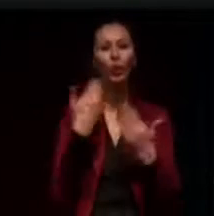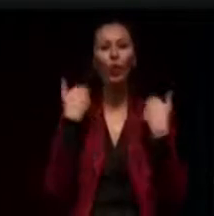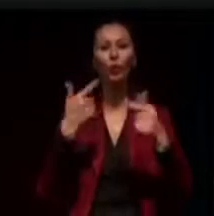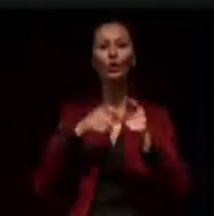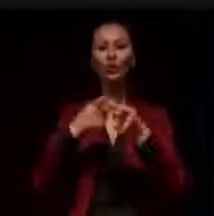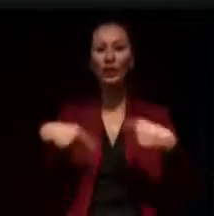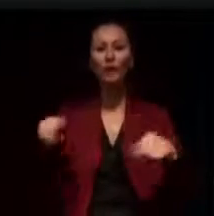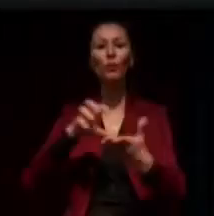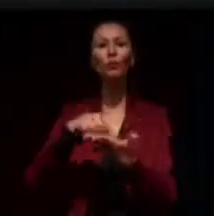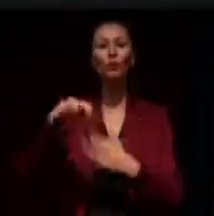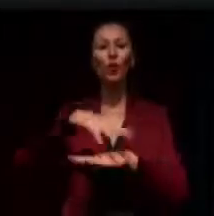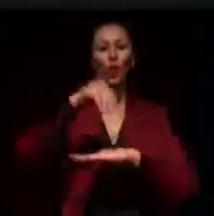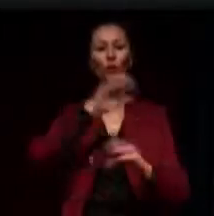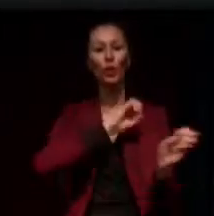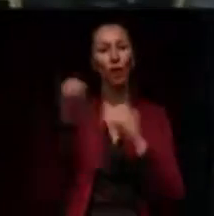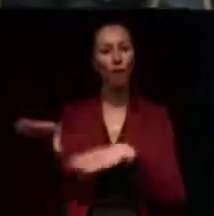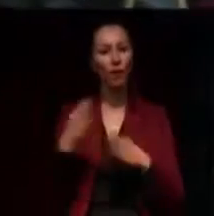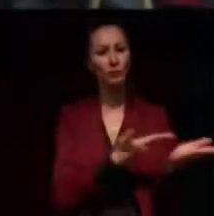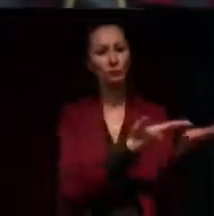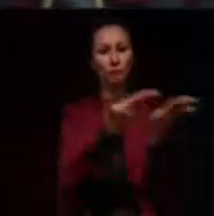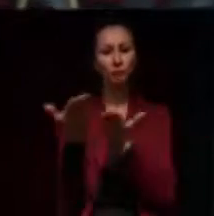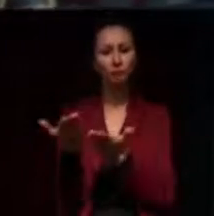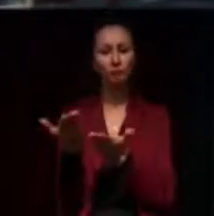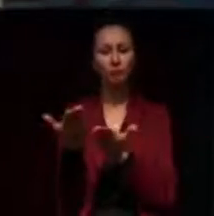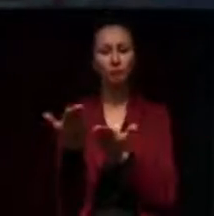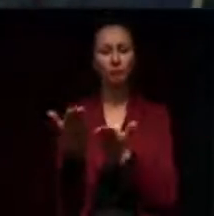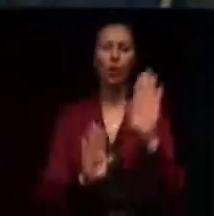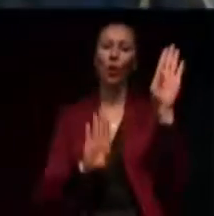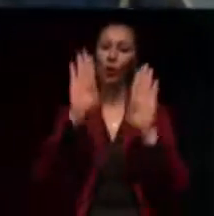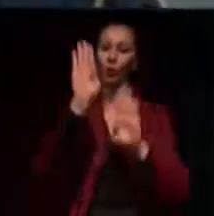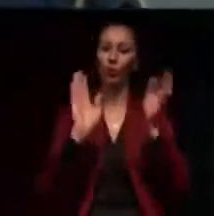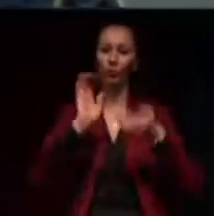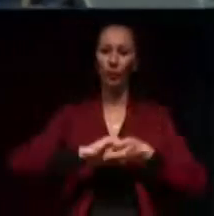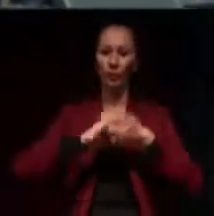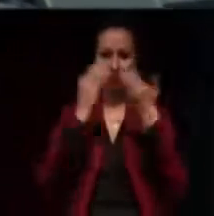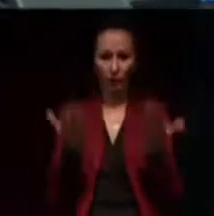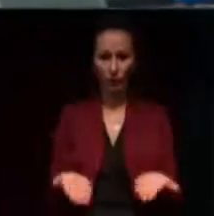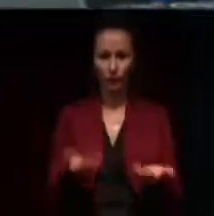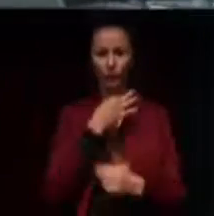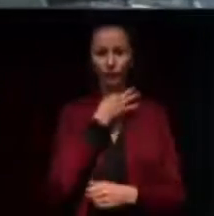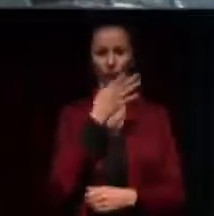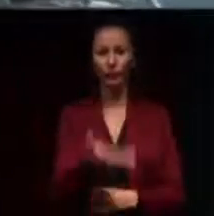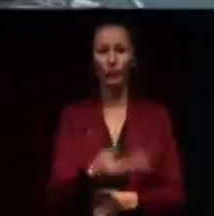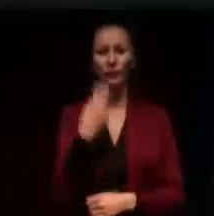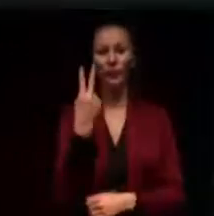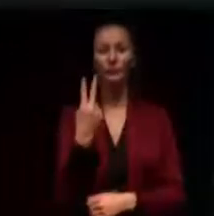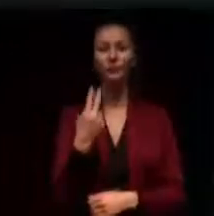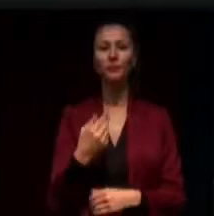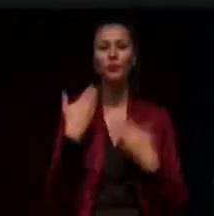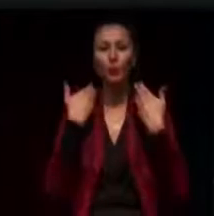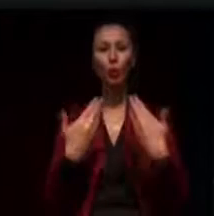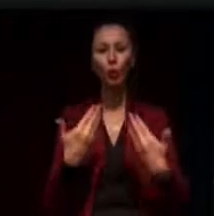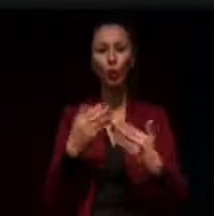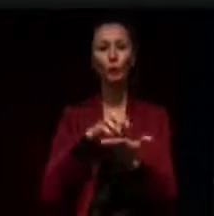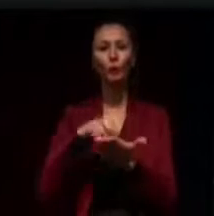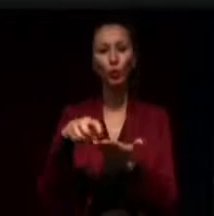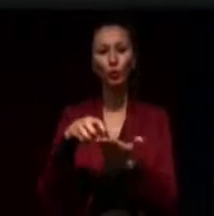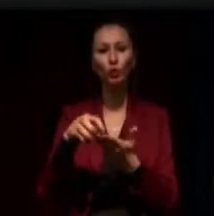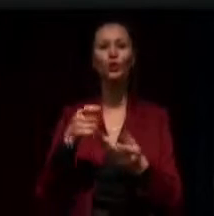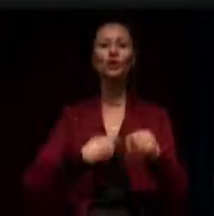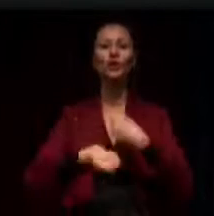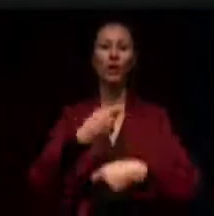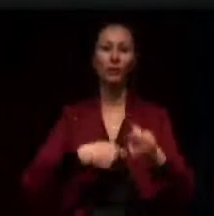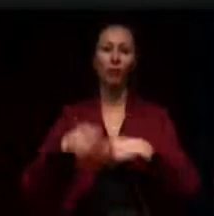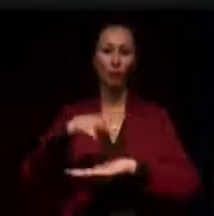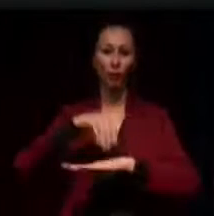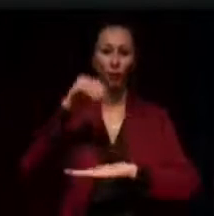Hukuk, Çevre ve Bütçe Komisyonlarına havalesini oylarınıza sunuyorum. Kabul edenler, etmeyenler oy birliğiyle kabul edilmiştir. Teşekkür ediyorum. İki. Hukuk, Bütçe ve